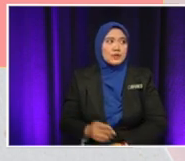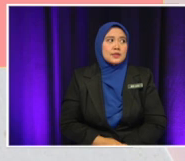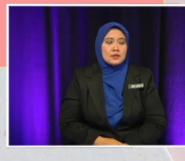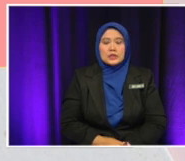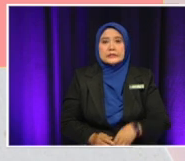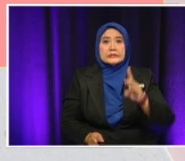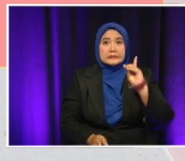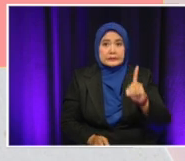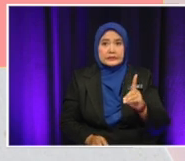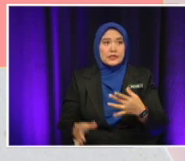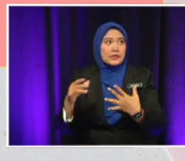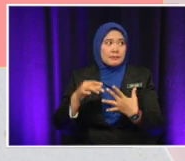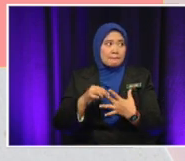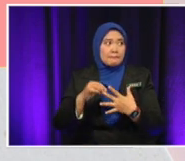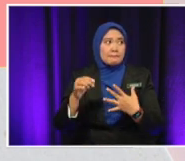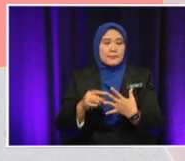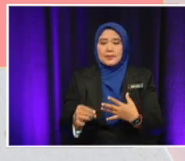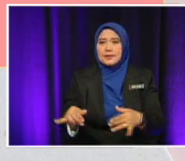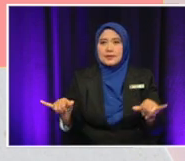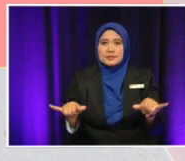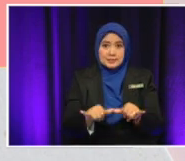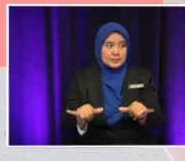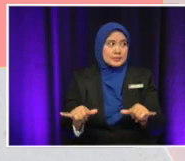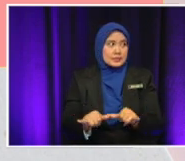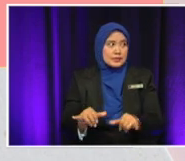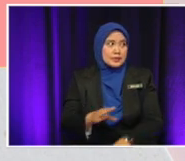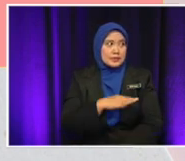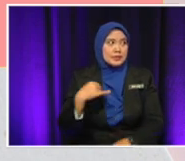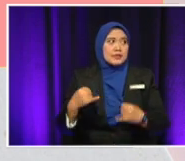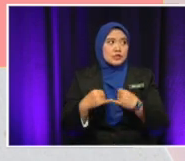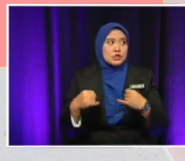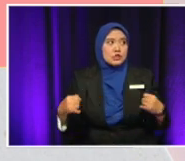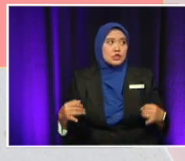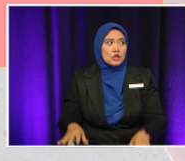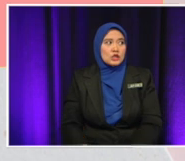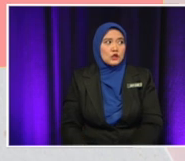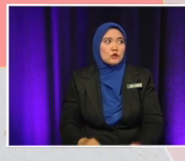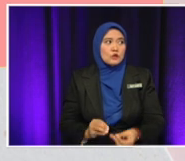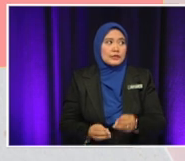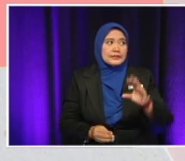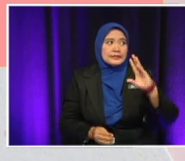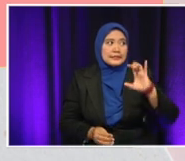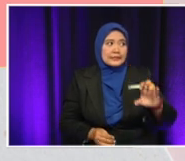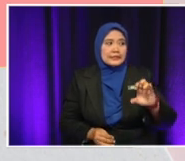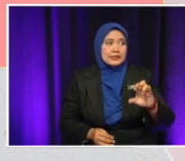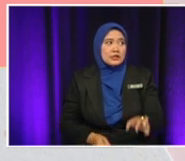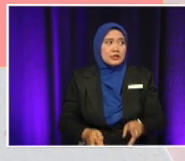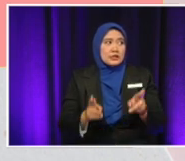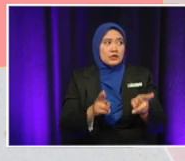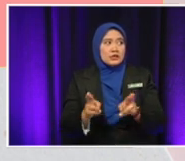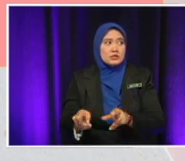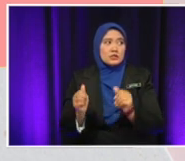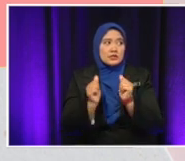tema size dan konsep keseluruhan hanya susun langkah kerja itu mengikut urutan yang betul dengan